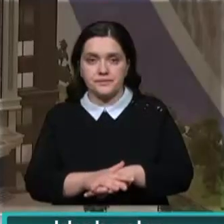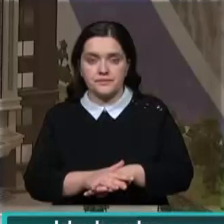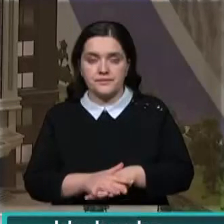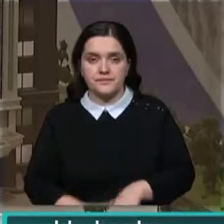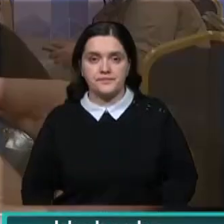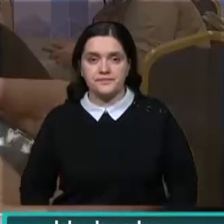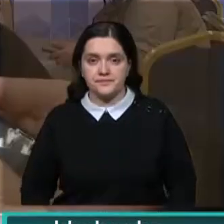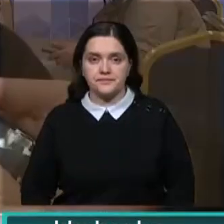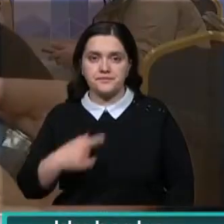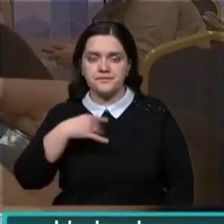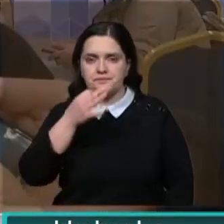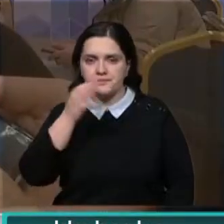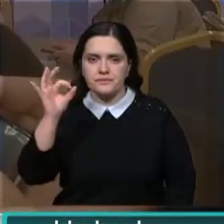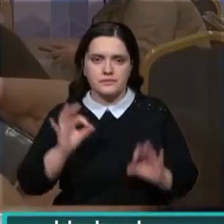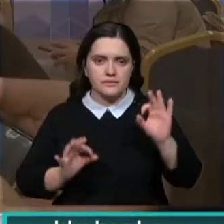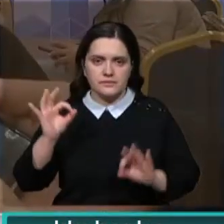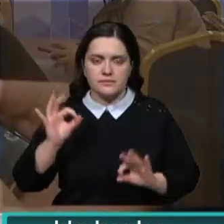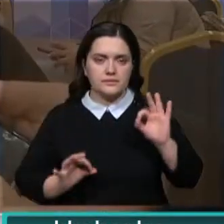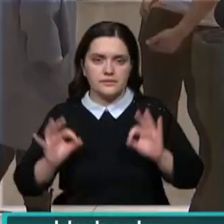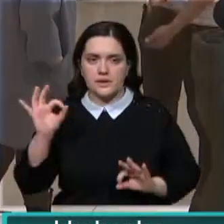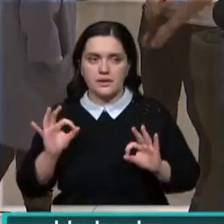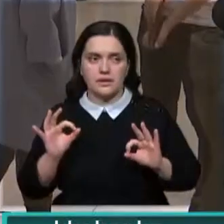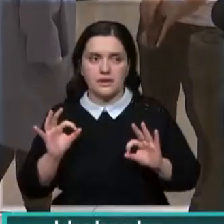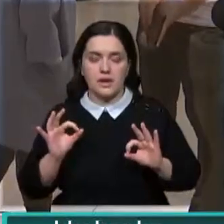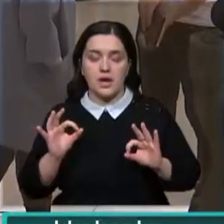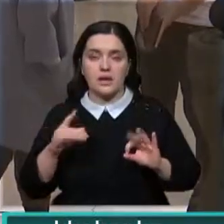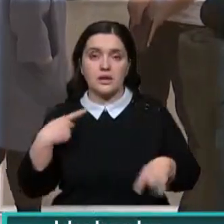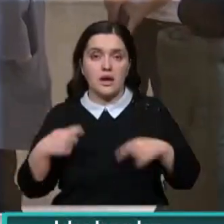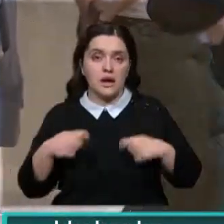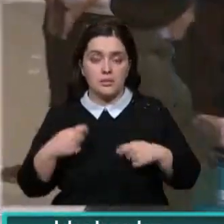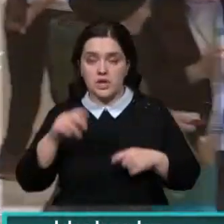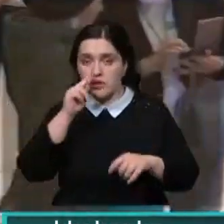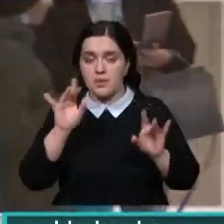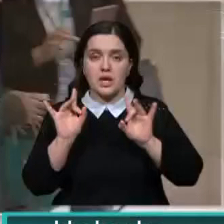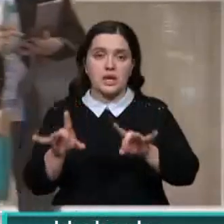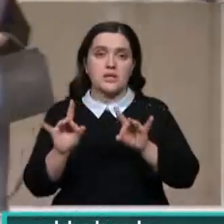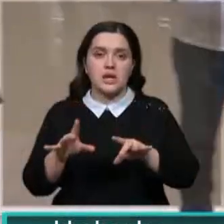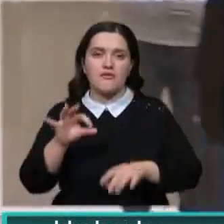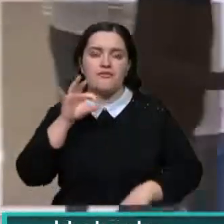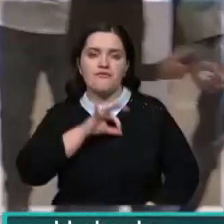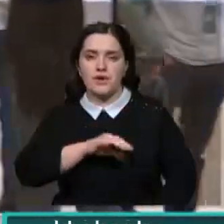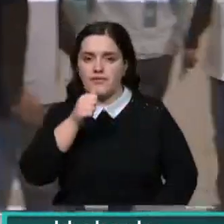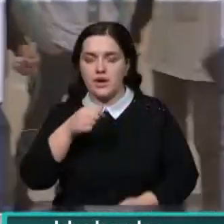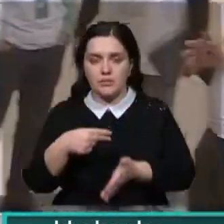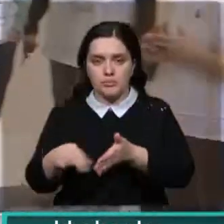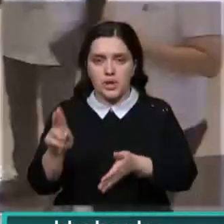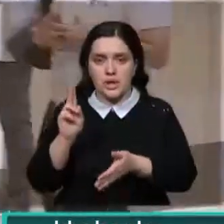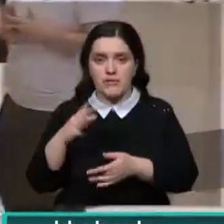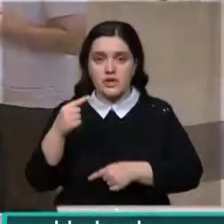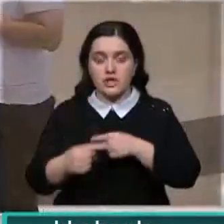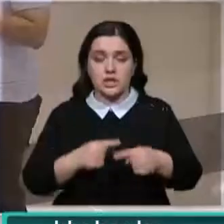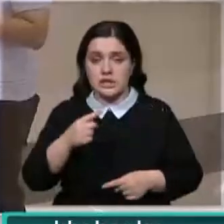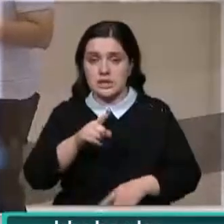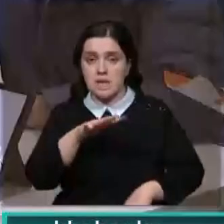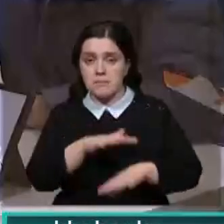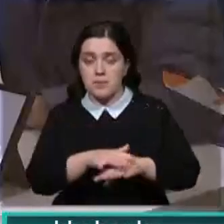Мне процент устраивает, самое главное, низкий процент. На ярмарке шымкентцам рассказали о самых выгодных вариантах покупки жилья. Через Отбасы